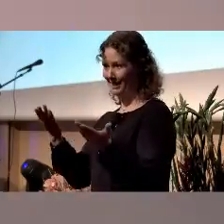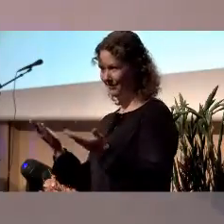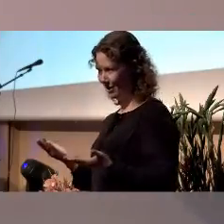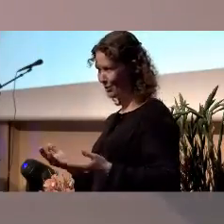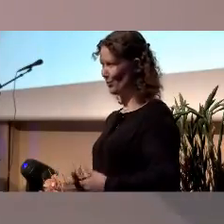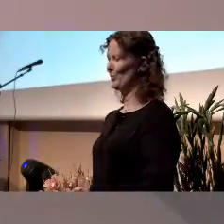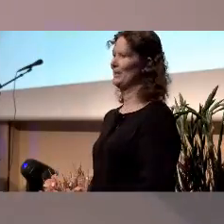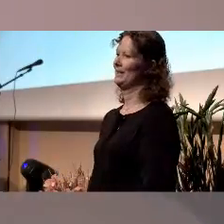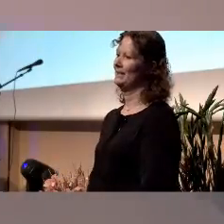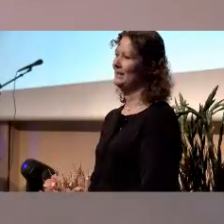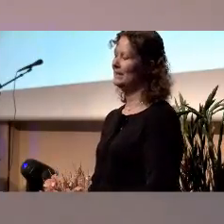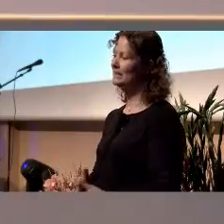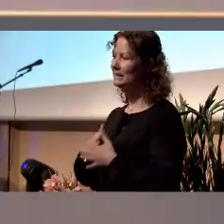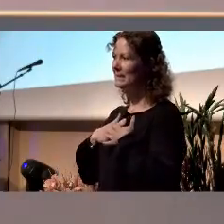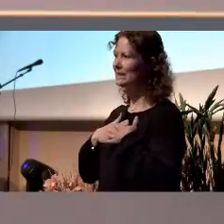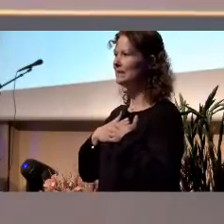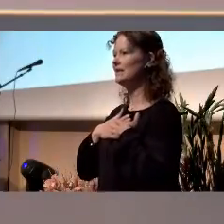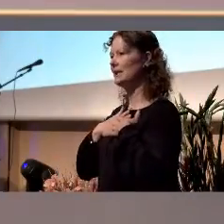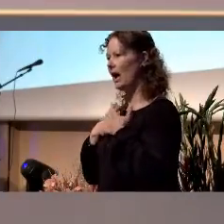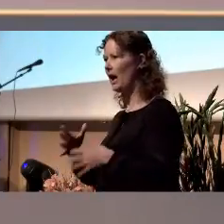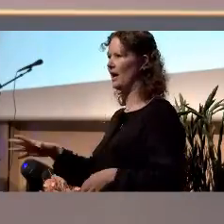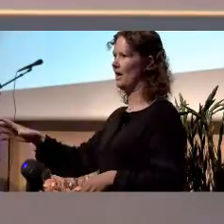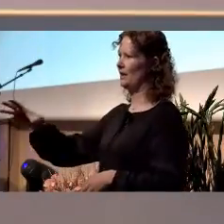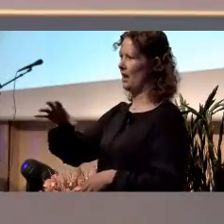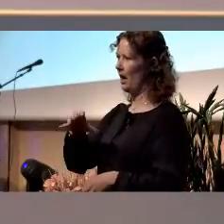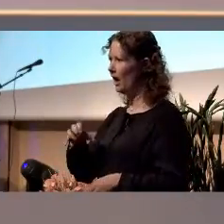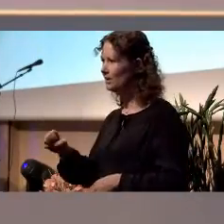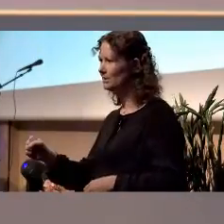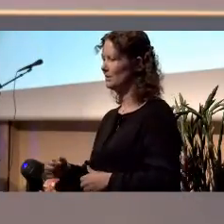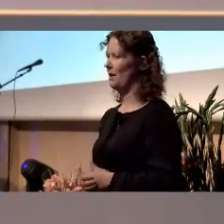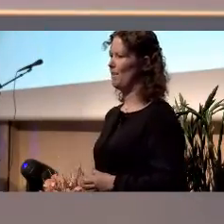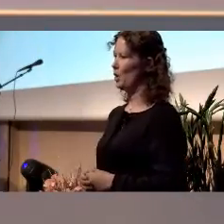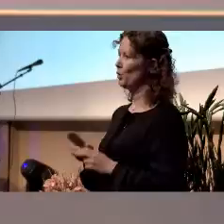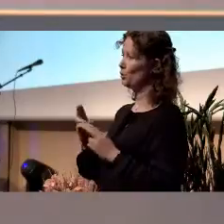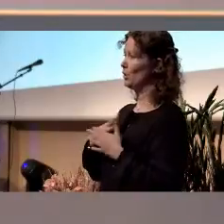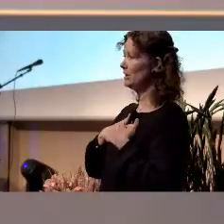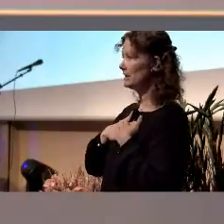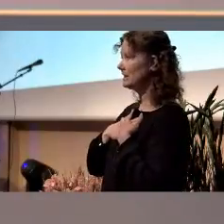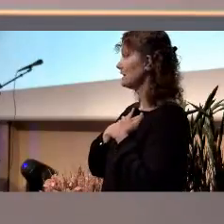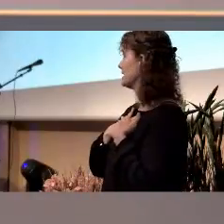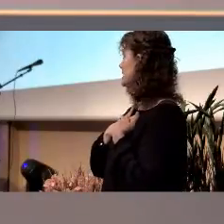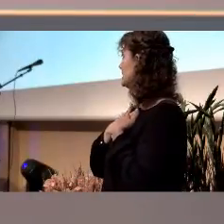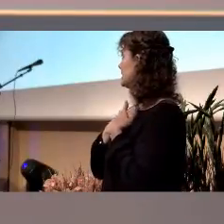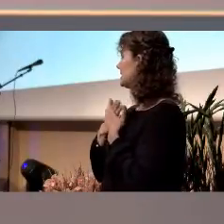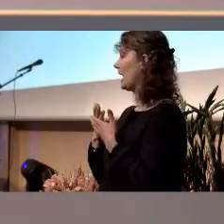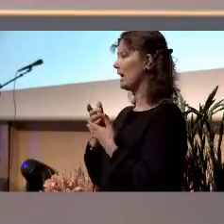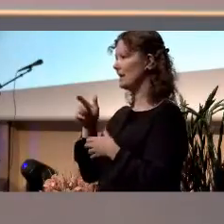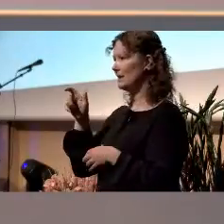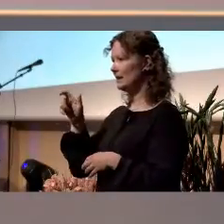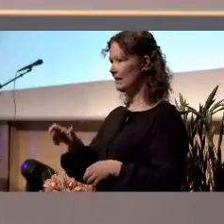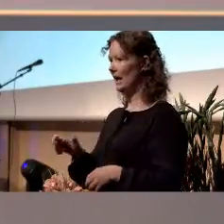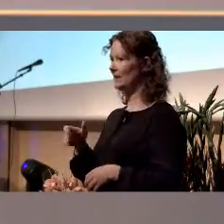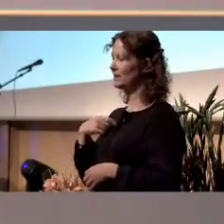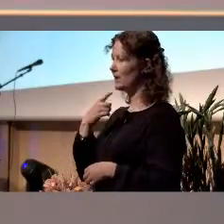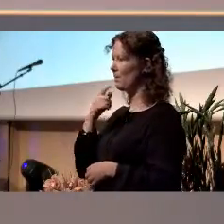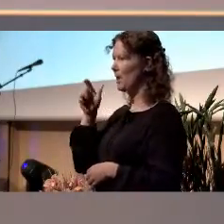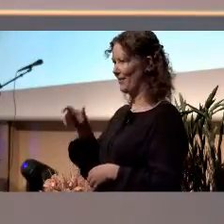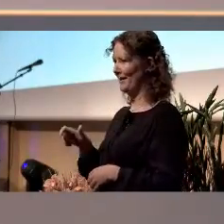invitasjonen, kjære alle sammen, og ikke minst kjære deg. For nå tenkte jeg skulle snakke til